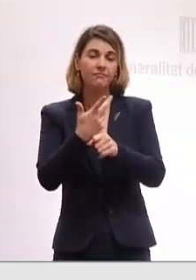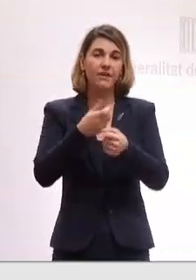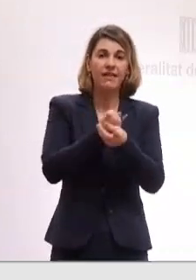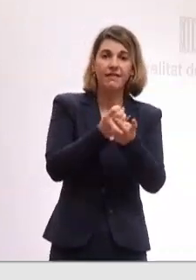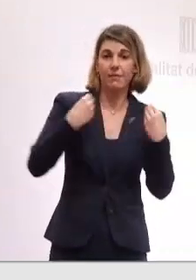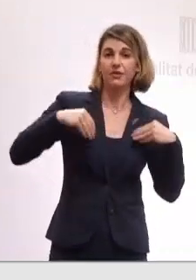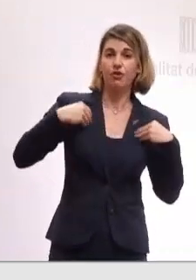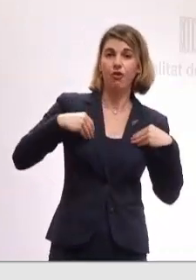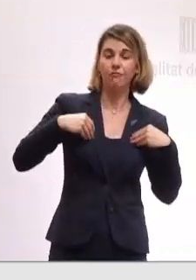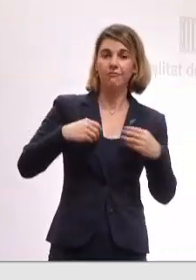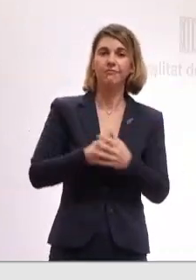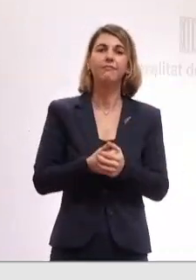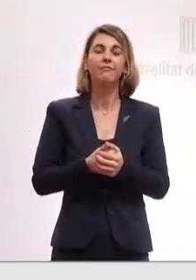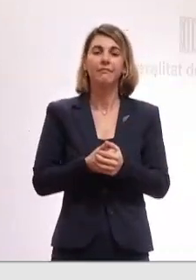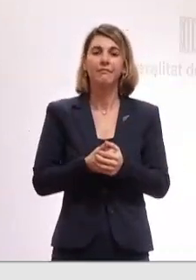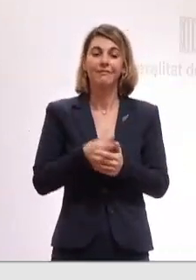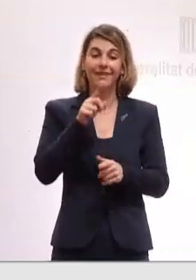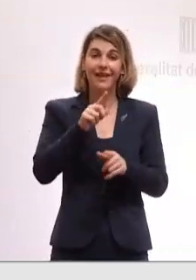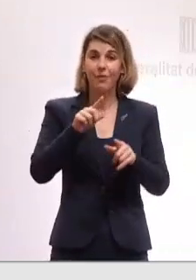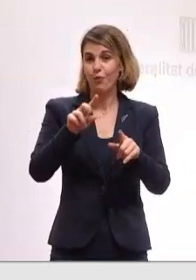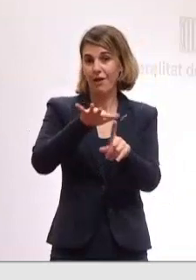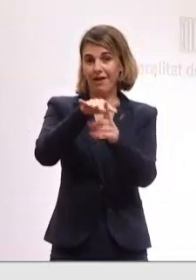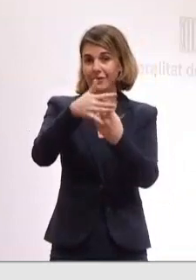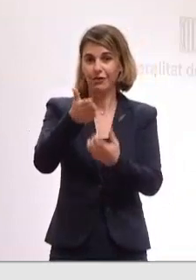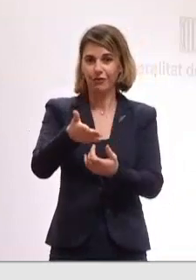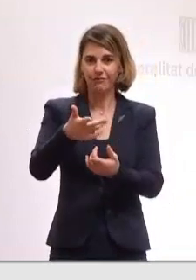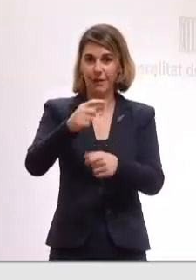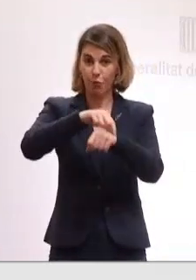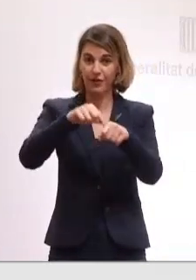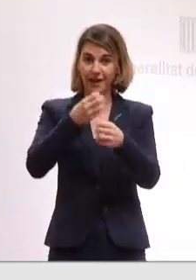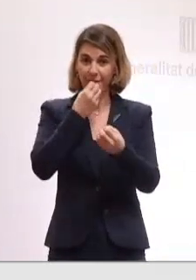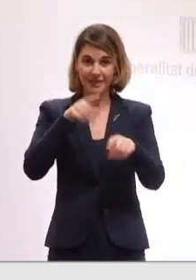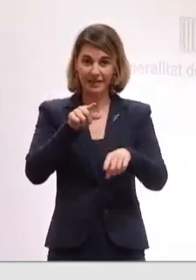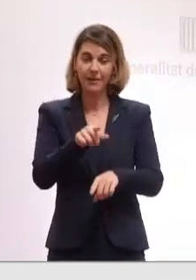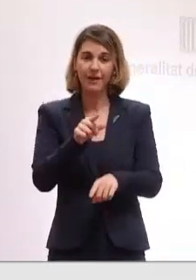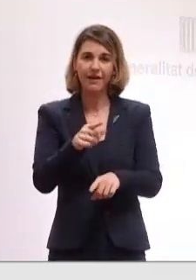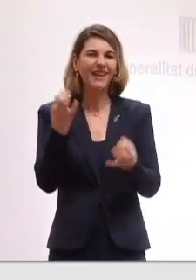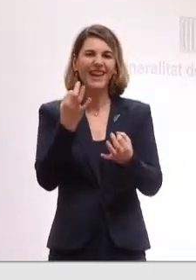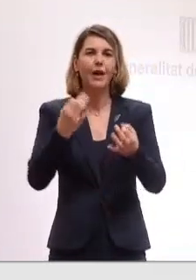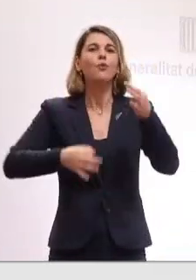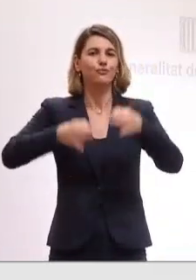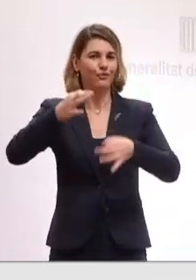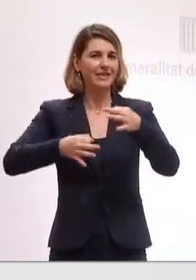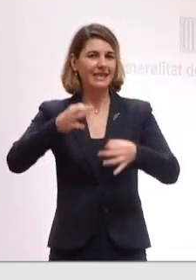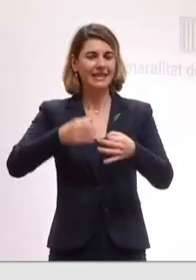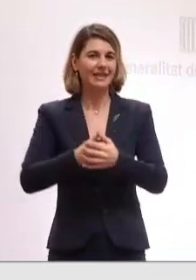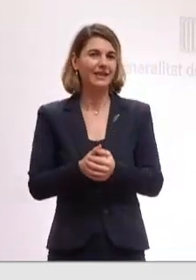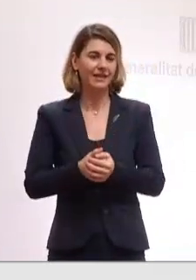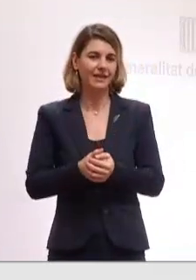la diversió. I l'escena que representava la política era un judici.